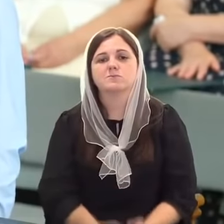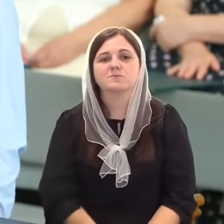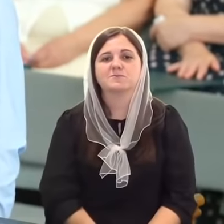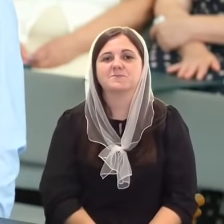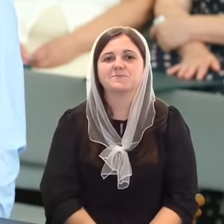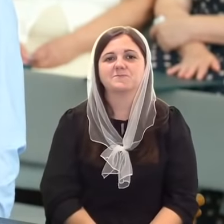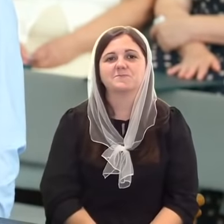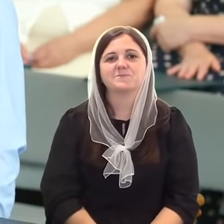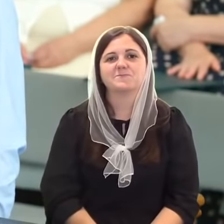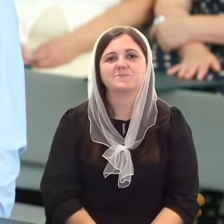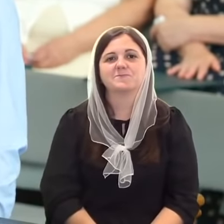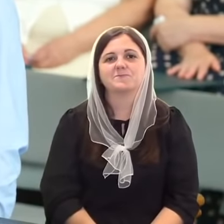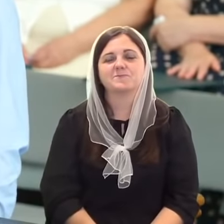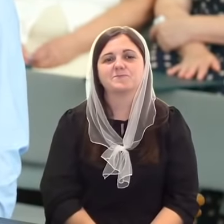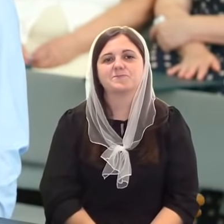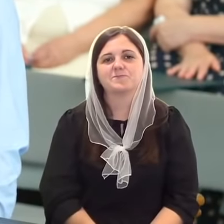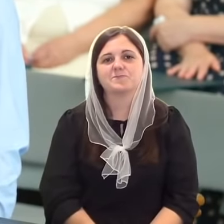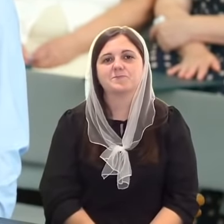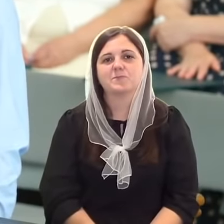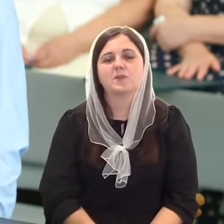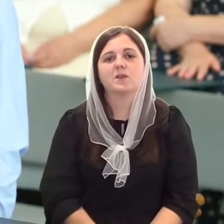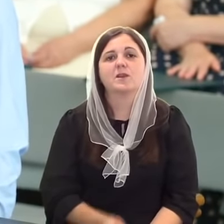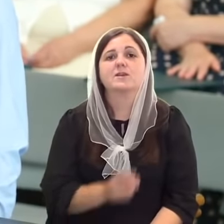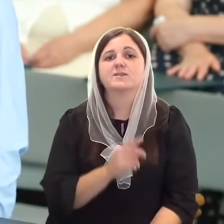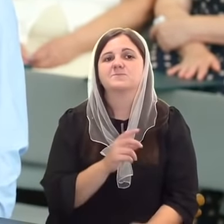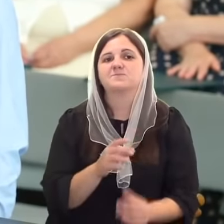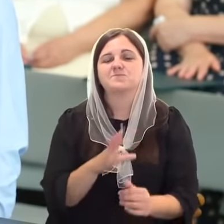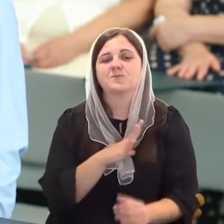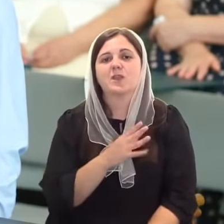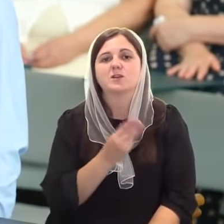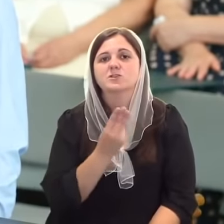«Ряд». Я думал, что это самый лучший шампунь.